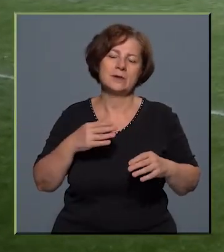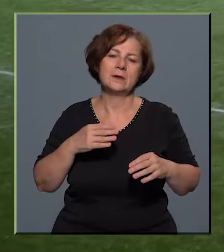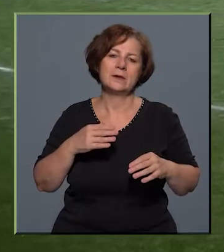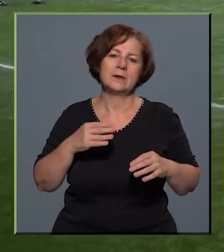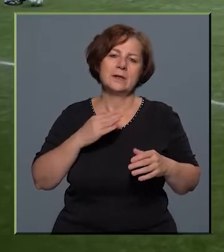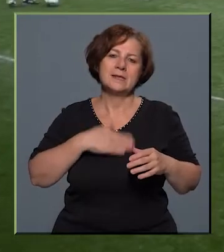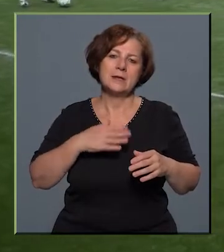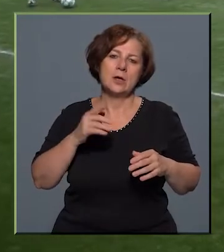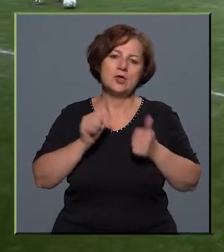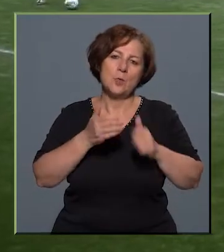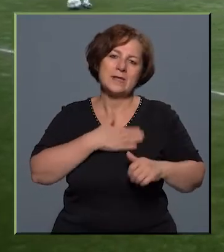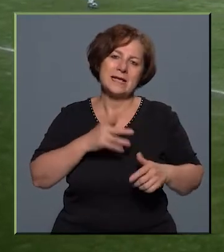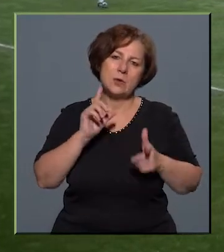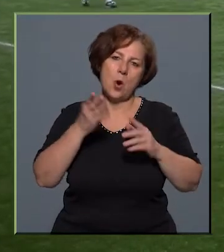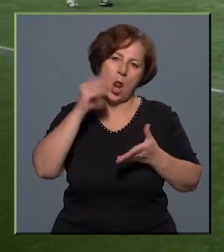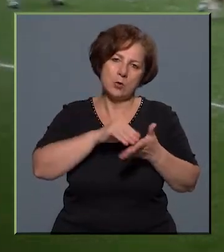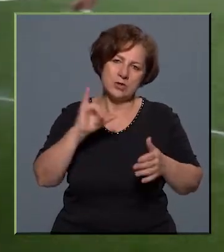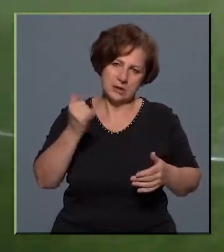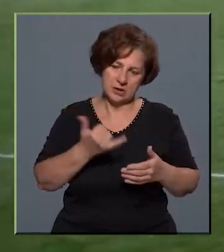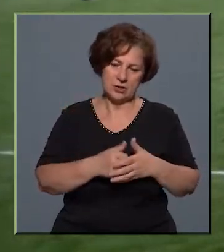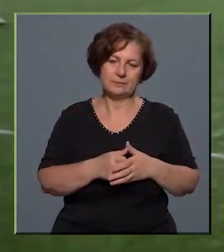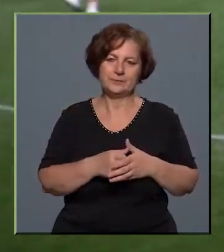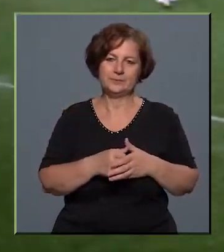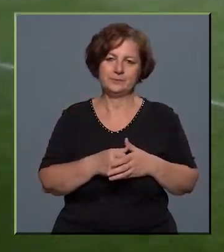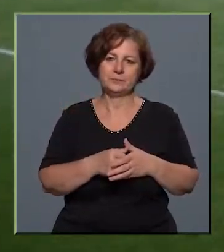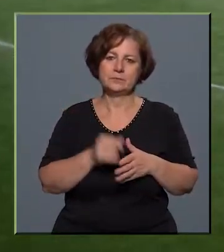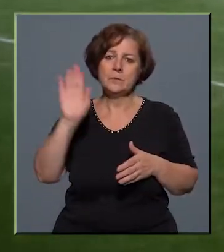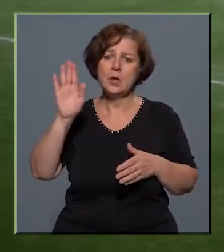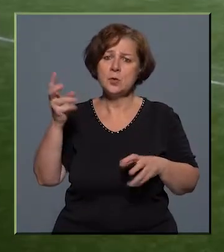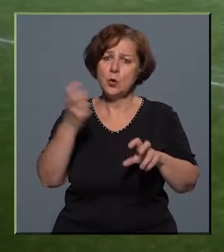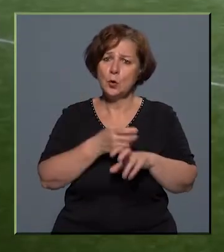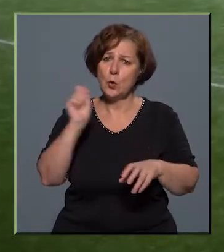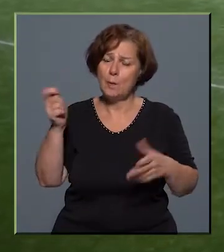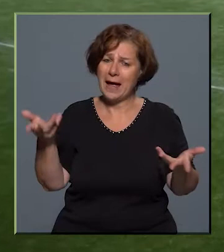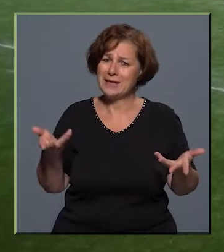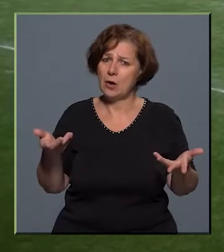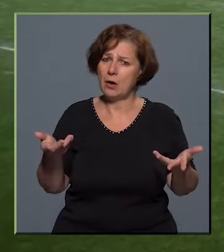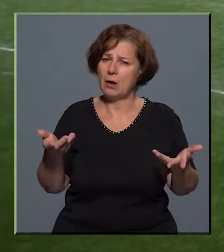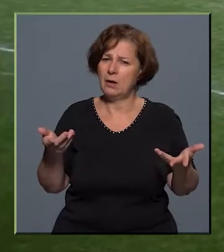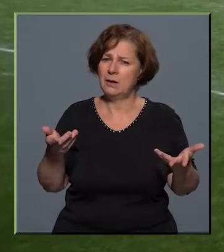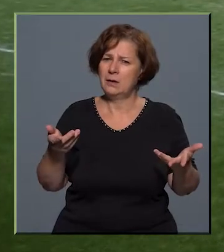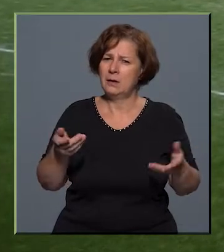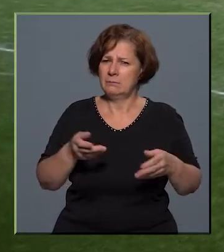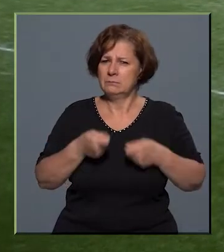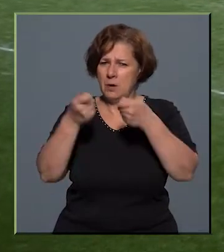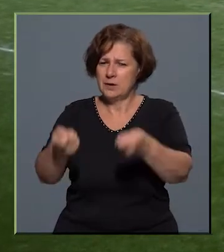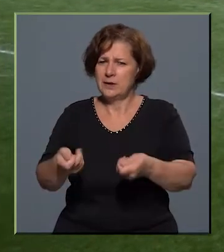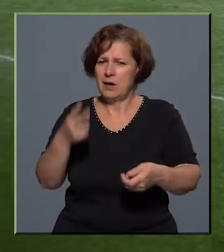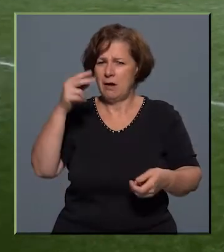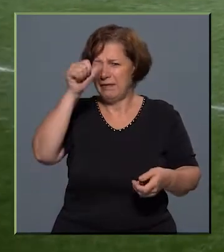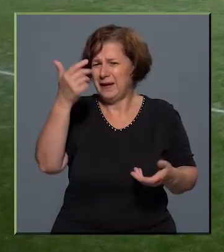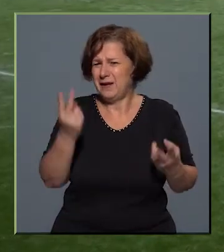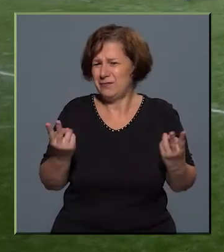A szövetség otthona ugyan Kőbánya, de magát ezt a nevet nem biztos, hogy mindenki ismeri. Mit